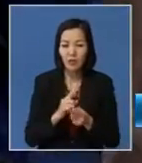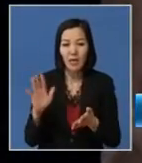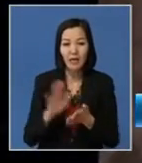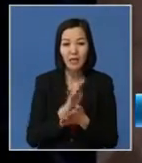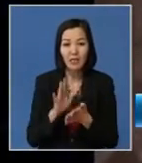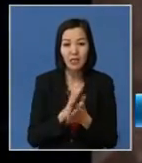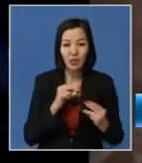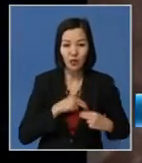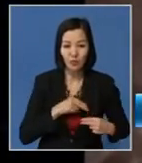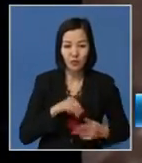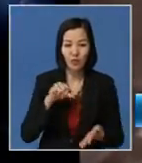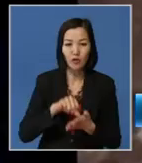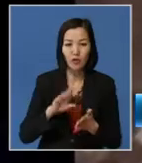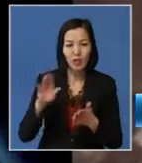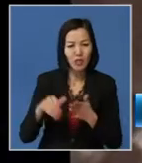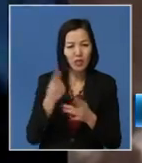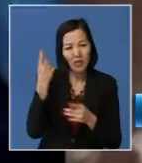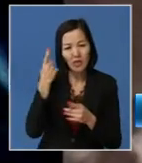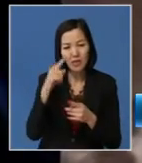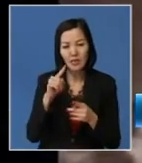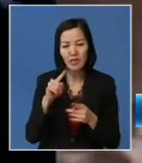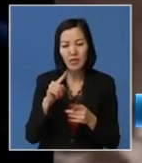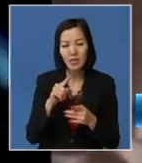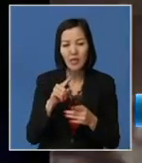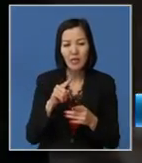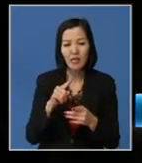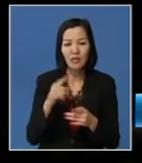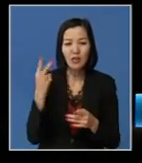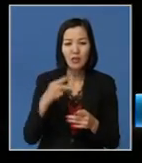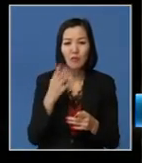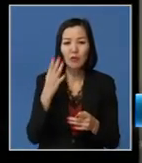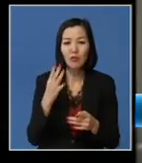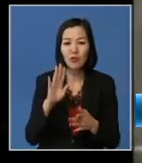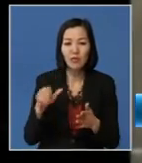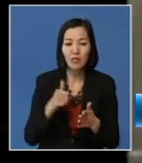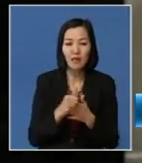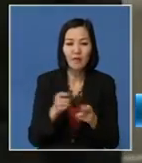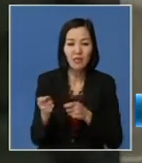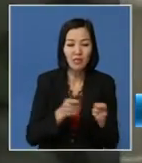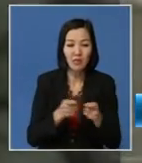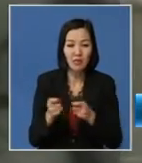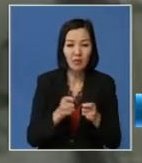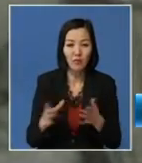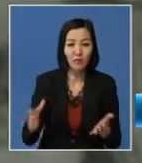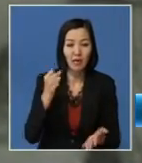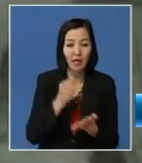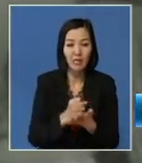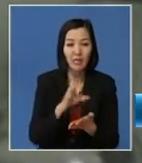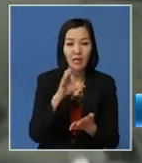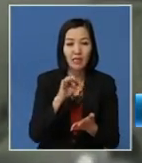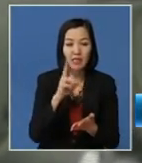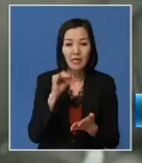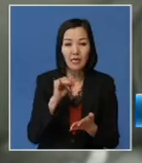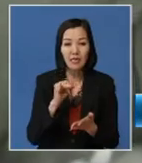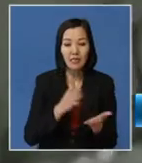тұрады. Жаңашыл, идеяшыл болатын. 24 жасында бас редактор лауазымына тағайындалады. Сархан аудандық партия комитетінде